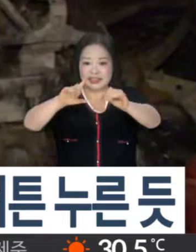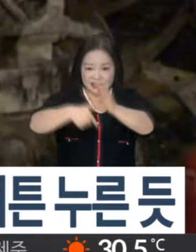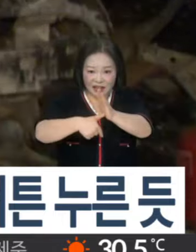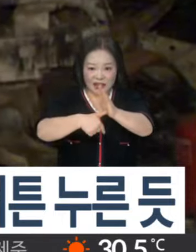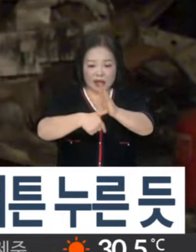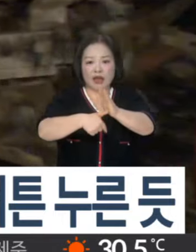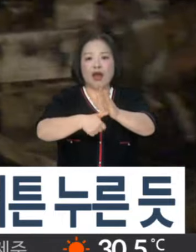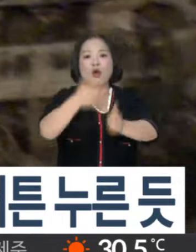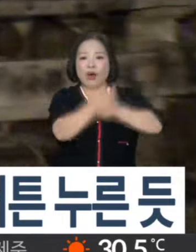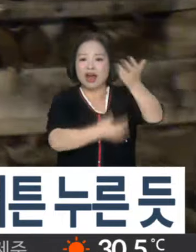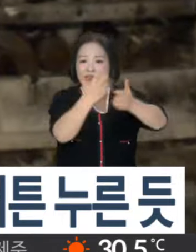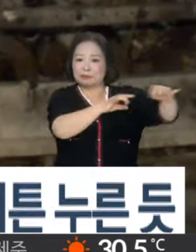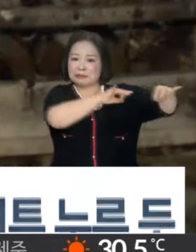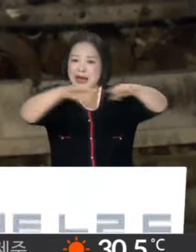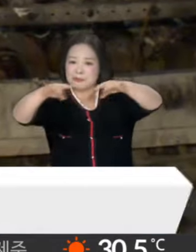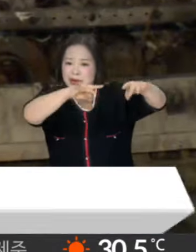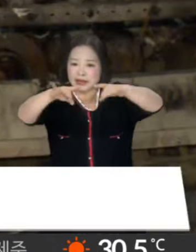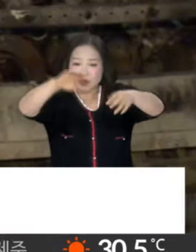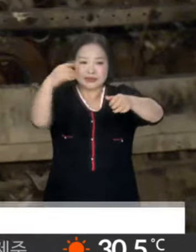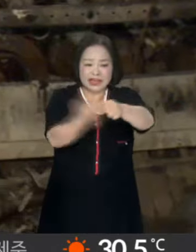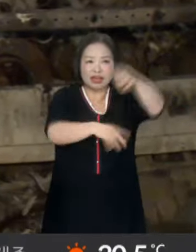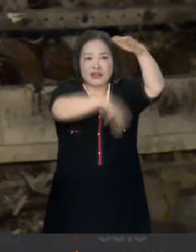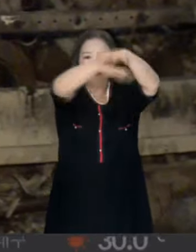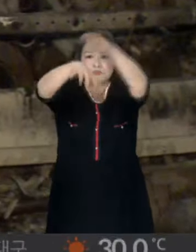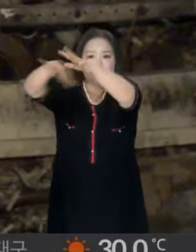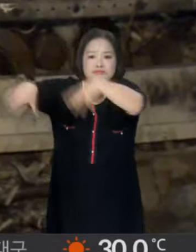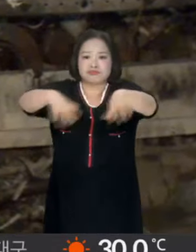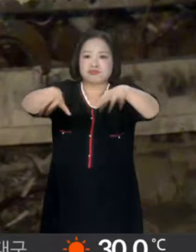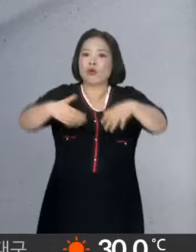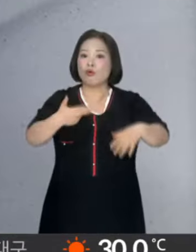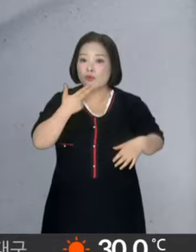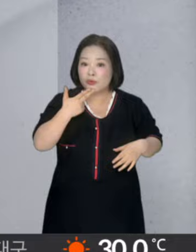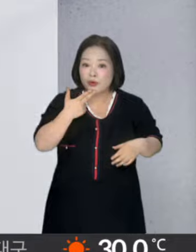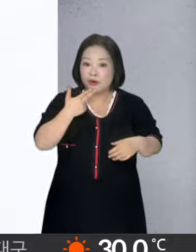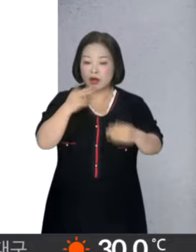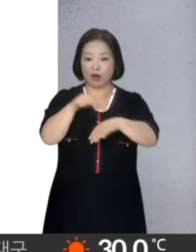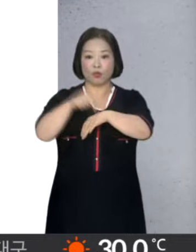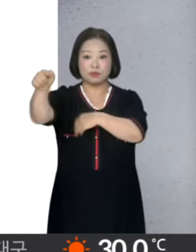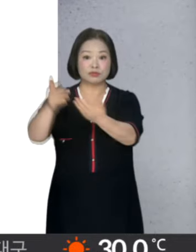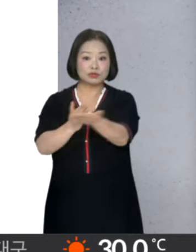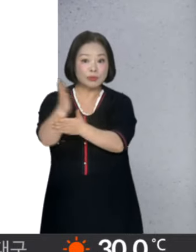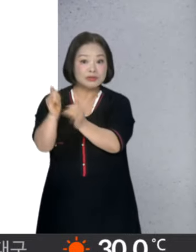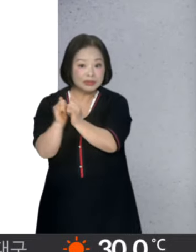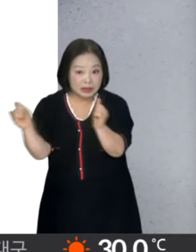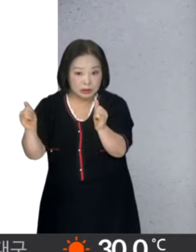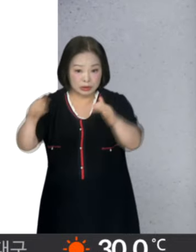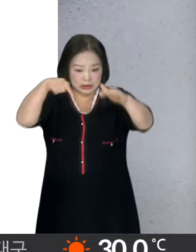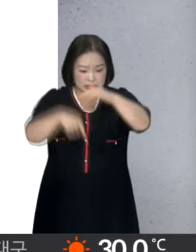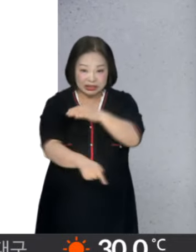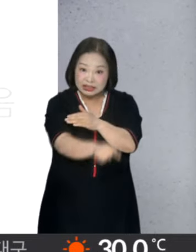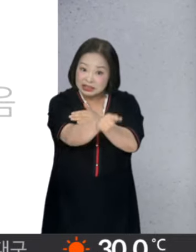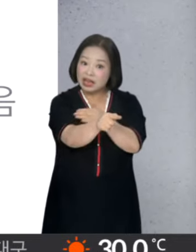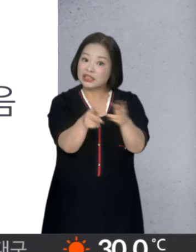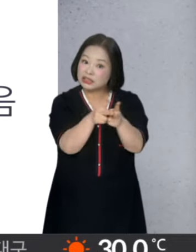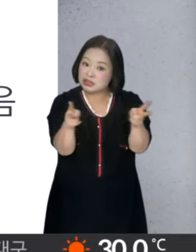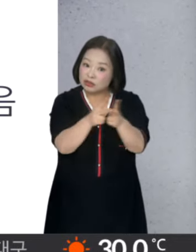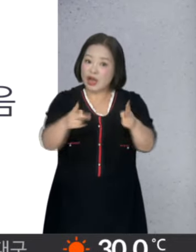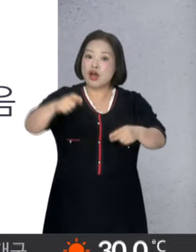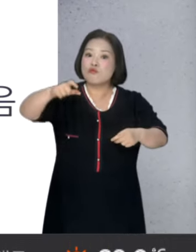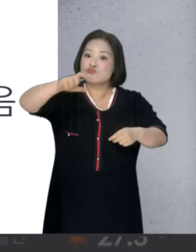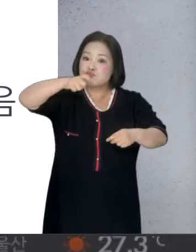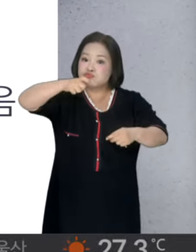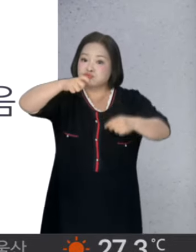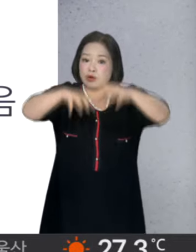신호가 정상 수신되고 스프링클러가 작동하지 않게 됩니다 외부 전문가들 역시 지하 2층 수조의 소화 용수가